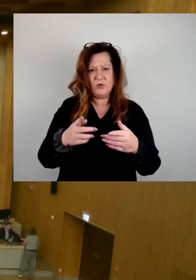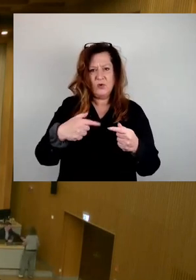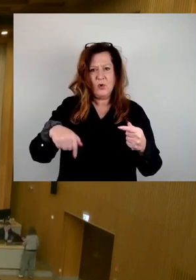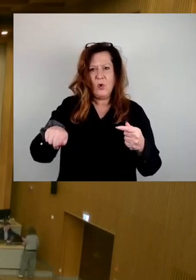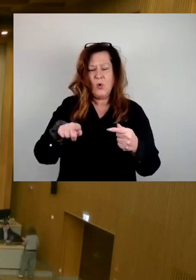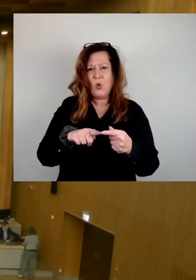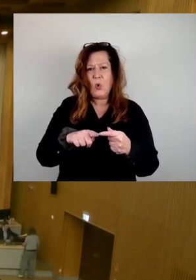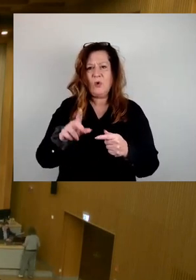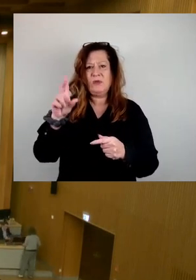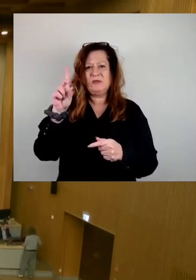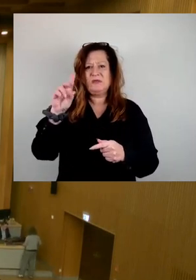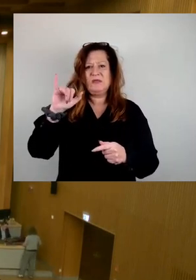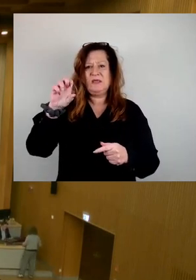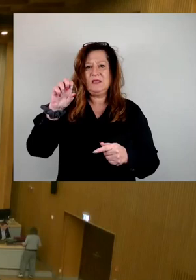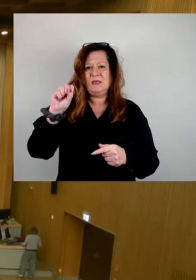Lichti.